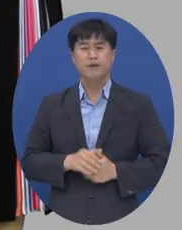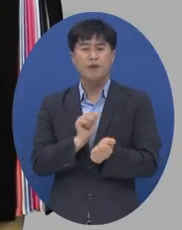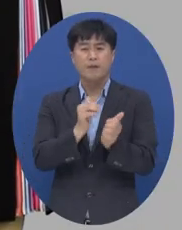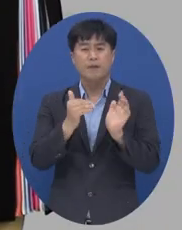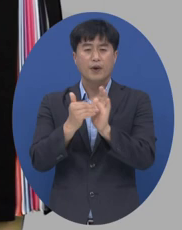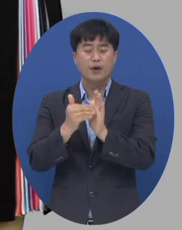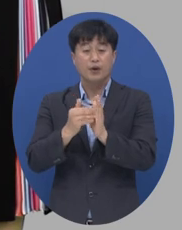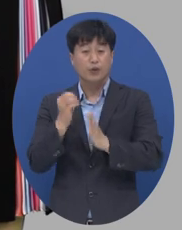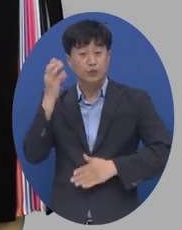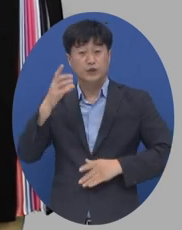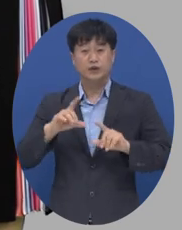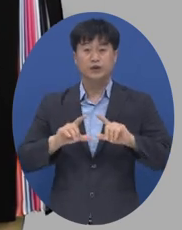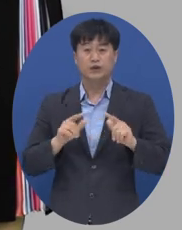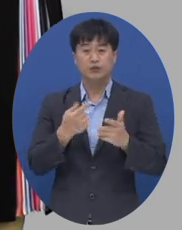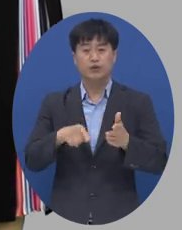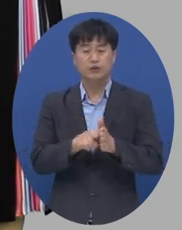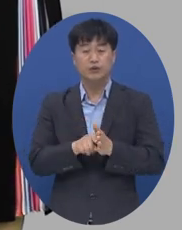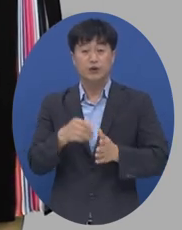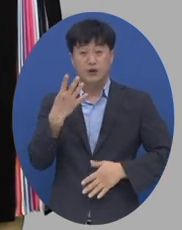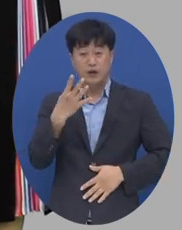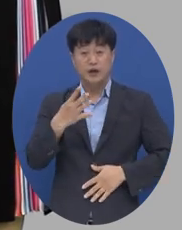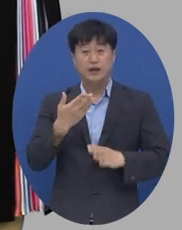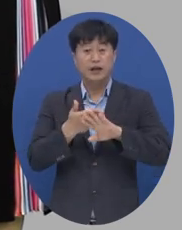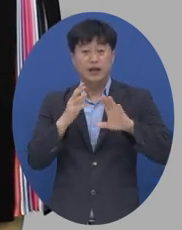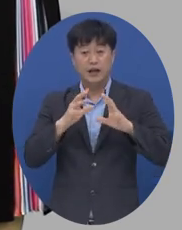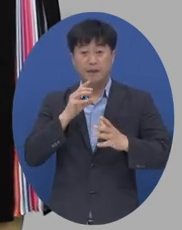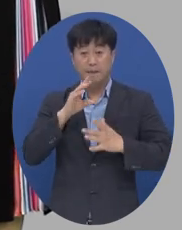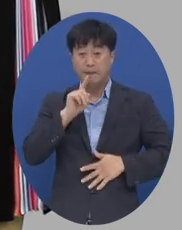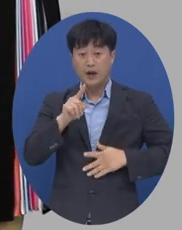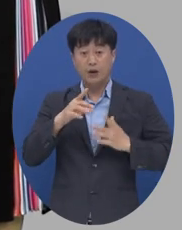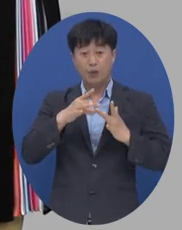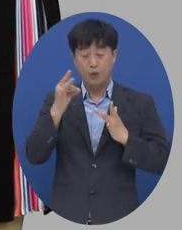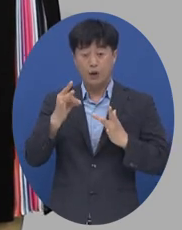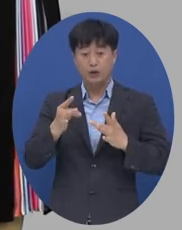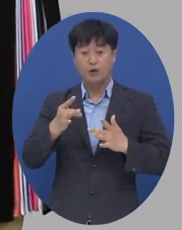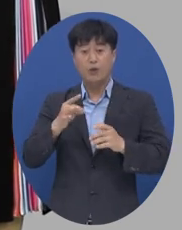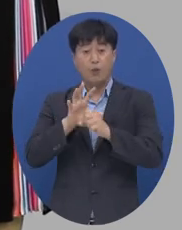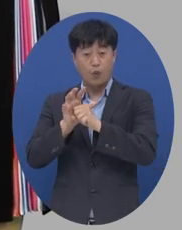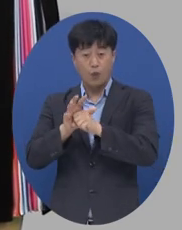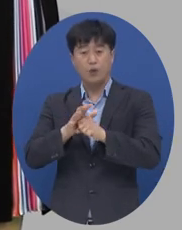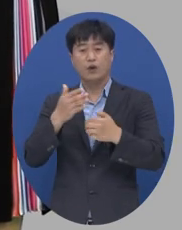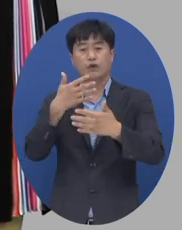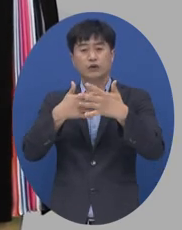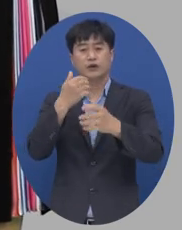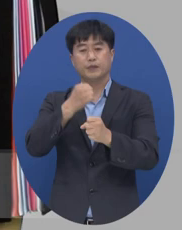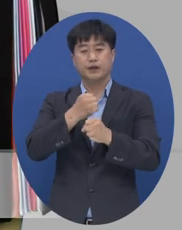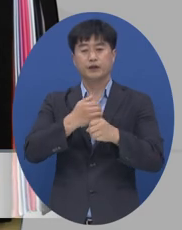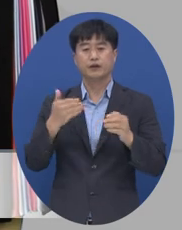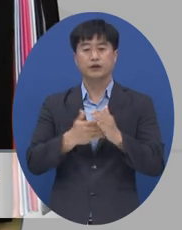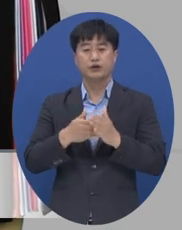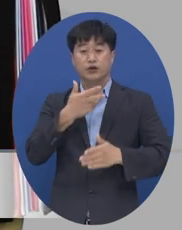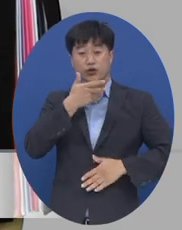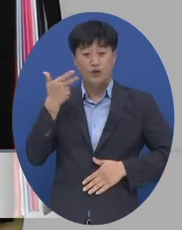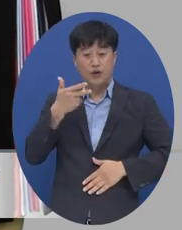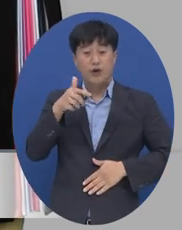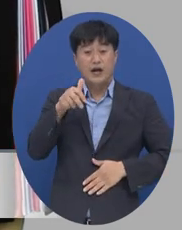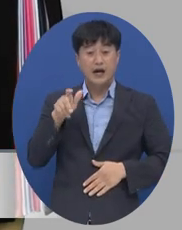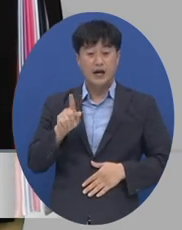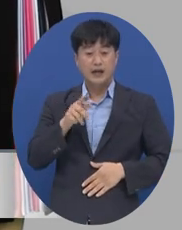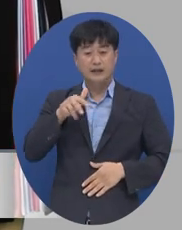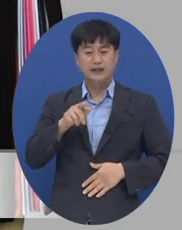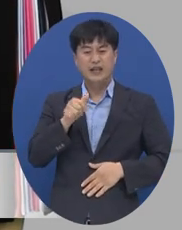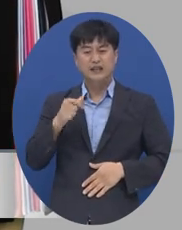위해 경기도가 4개 외국어를 골라 코로나19 동영상을 제작한 겁니다. 영어와